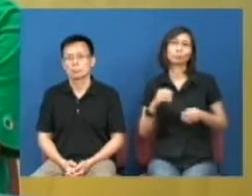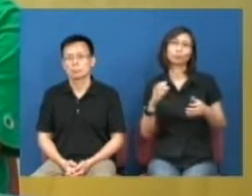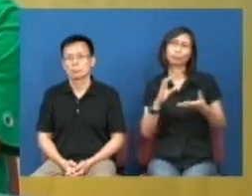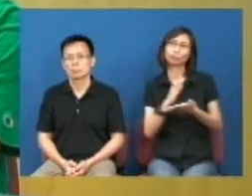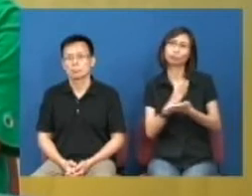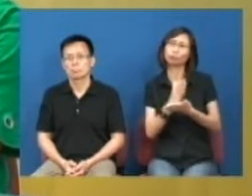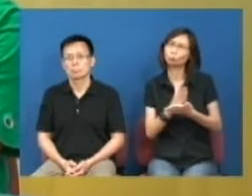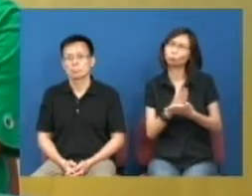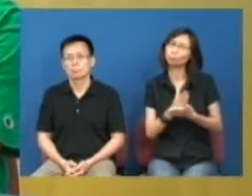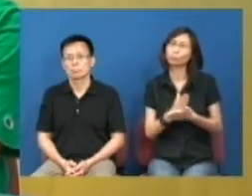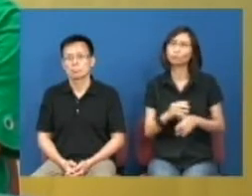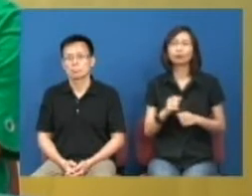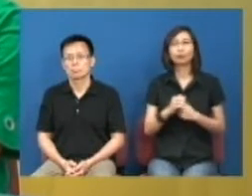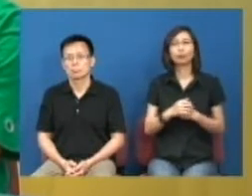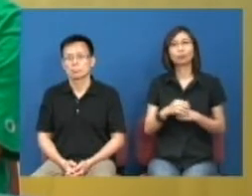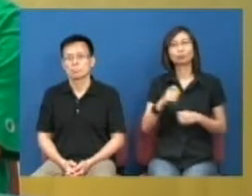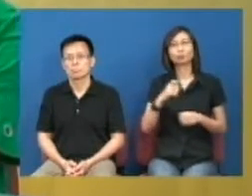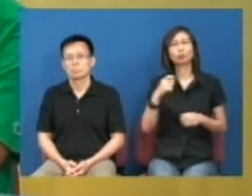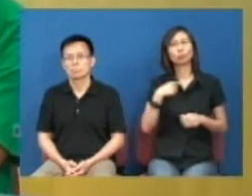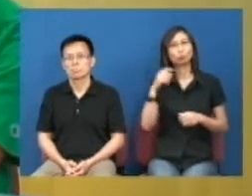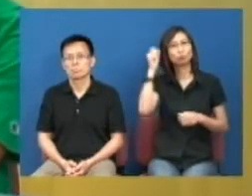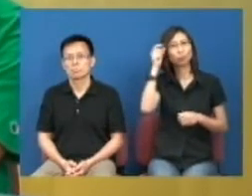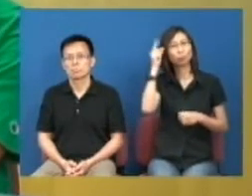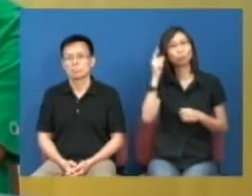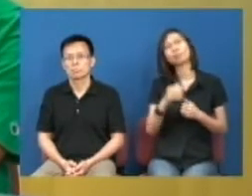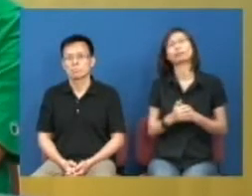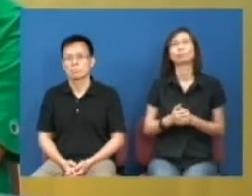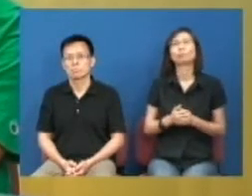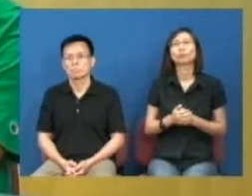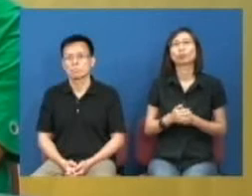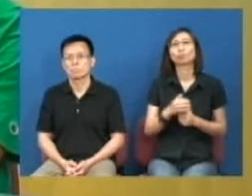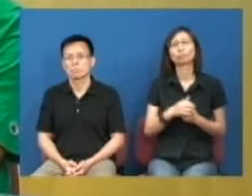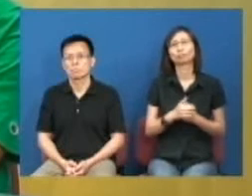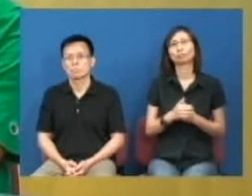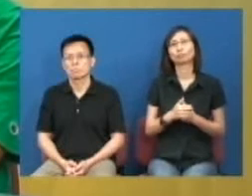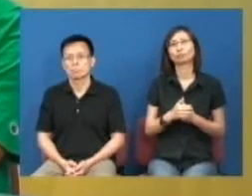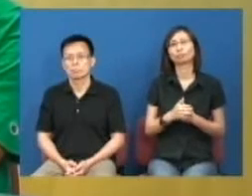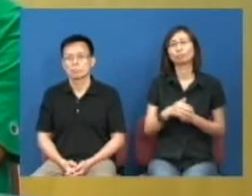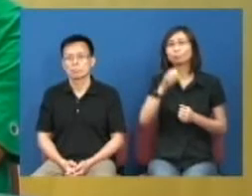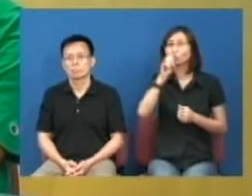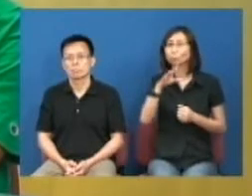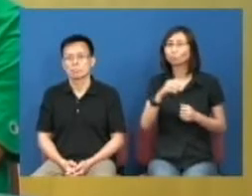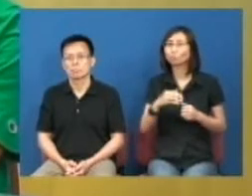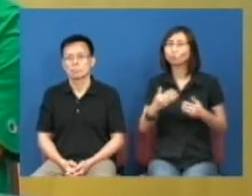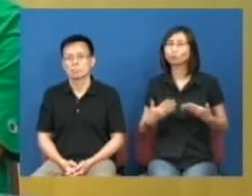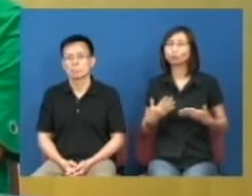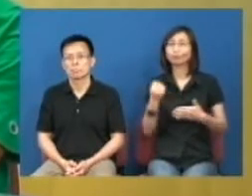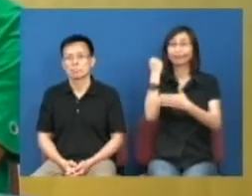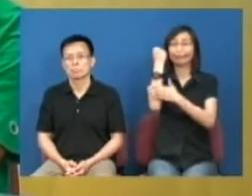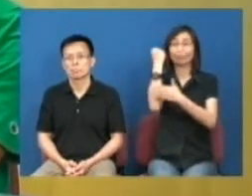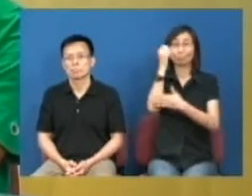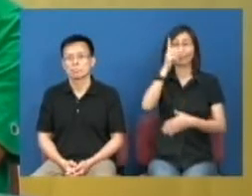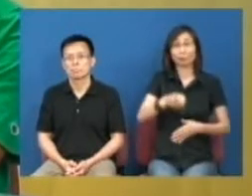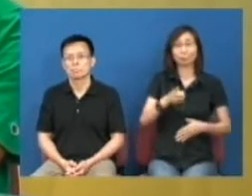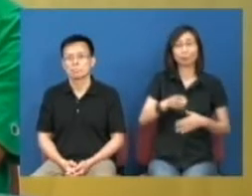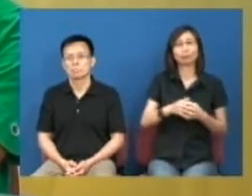識啦，其實即係都幾貽笑大方。咁所以好大程度上，你話如果講到用呢個辛亥革命同呢一個六